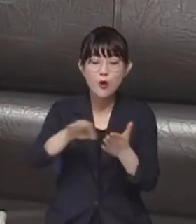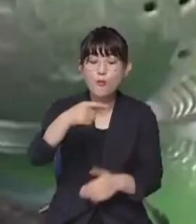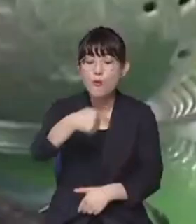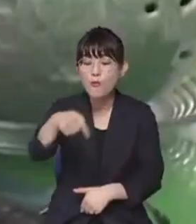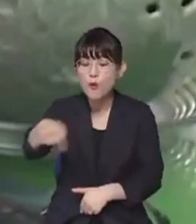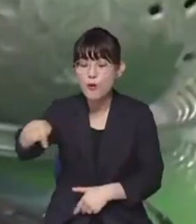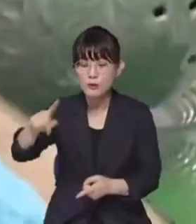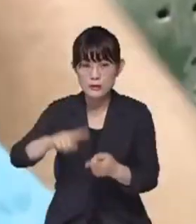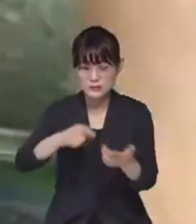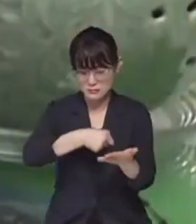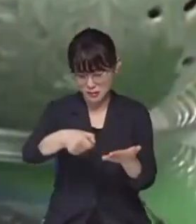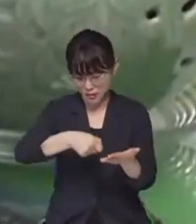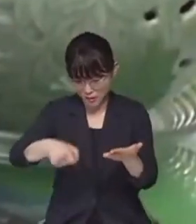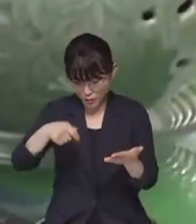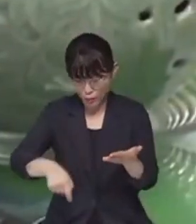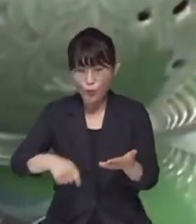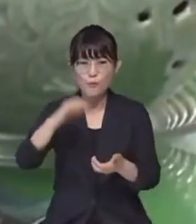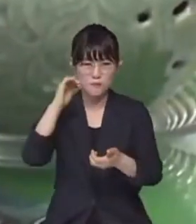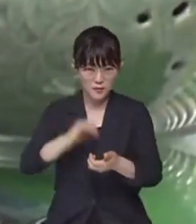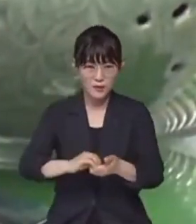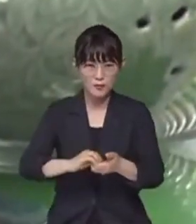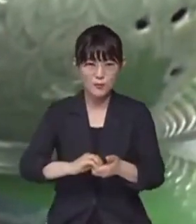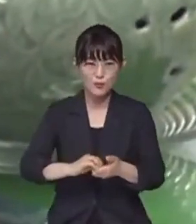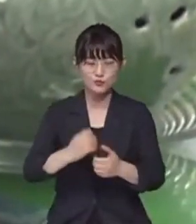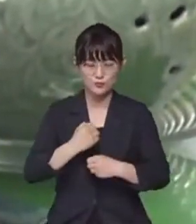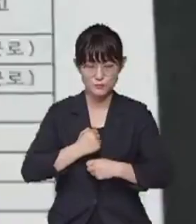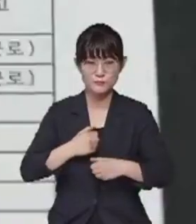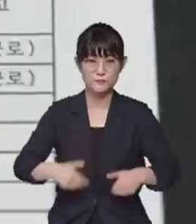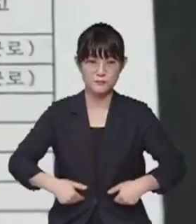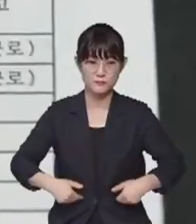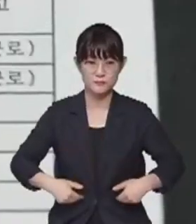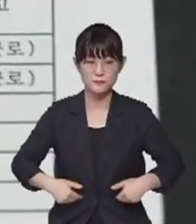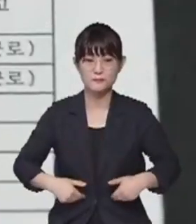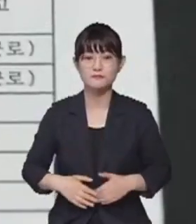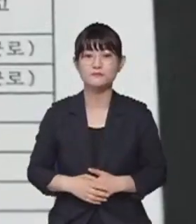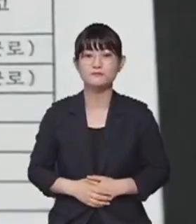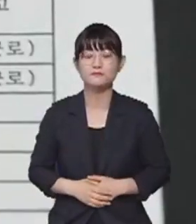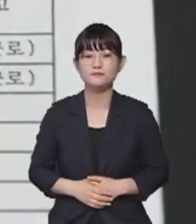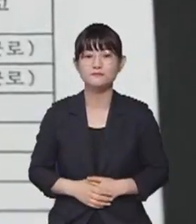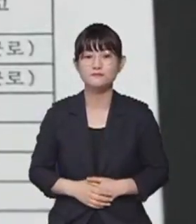서면으로 명확하게 제한하는 등 각별한 주의가 필요합니다. KBC 정경원입니다.